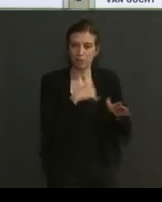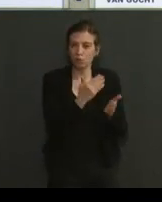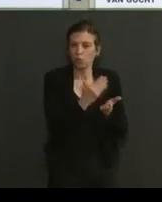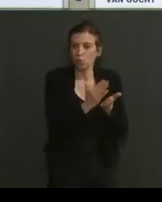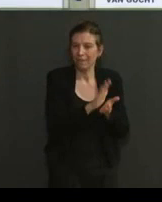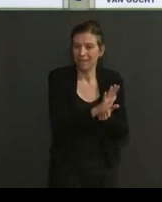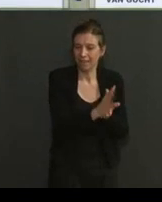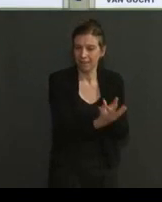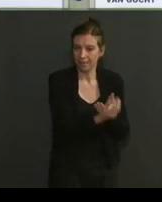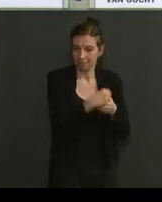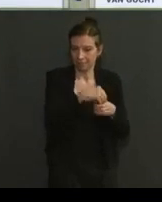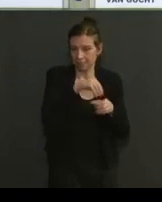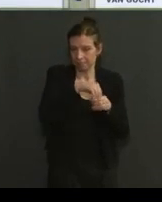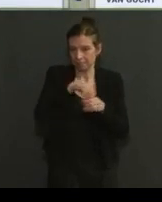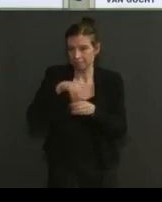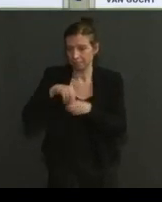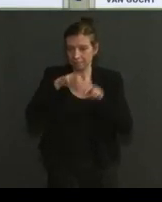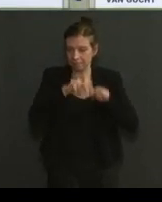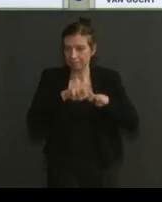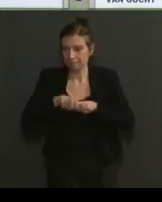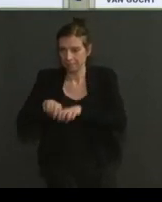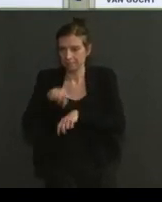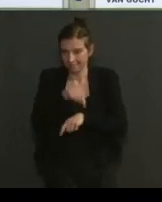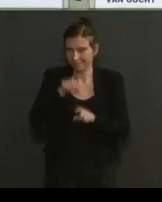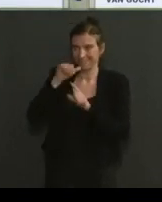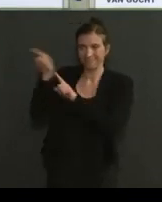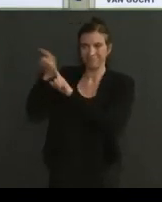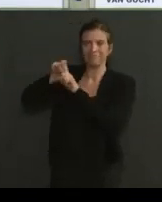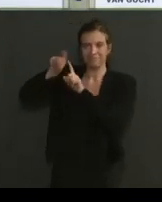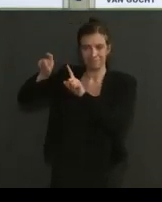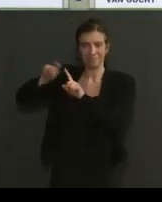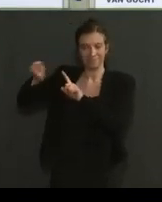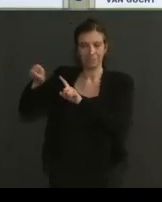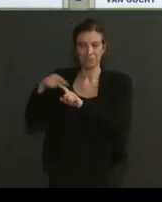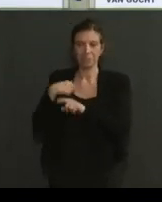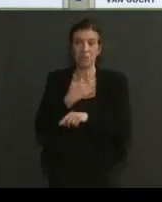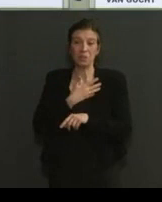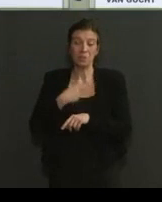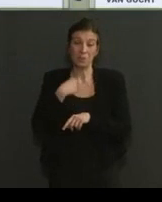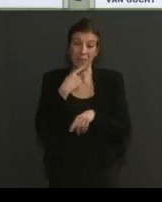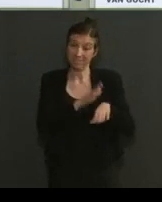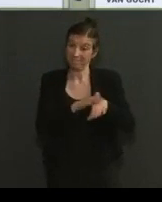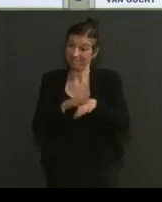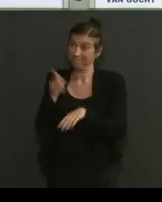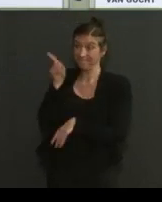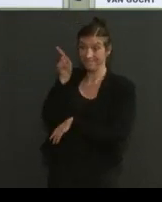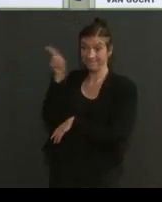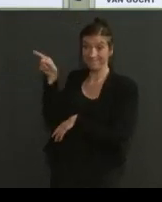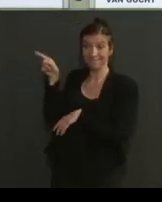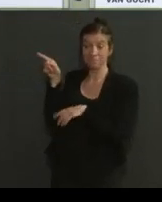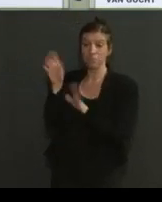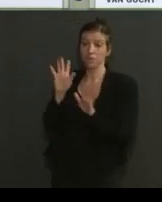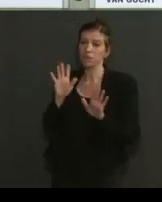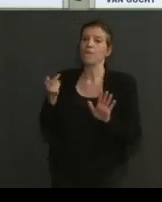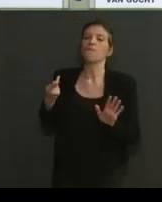Het is wel belangrijk om u te vermelden dat dit voorlopige resultaten zijn. En we moeten deze curves met voorzichtigheid